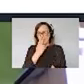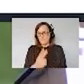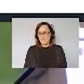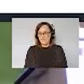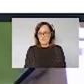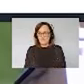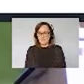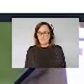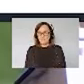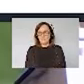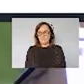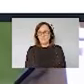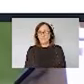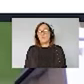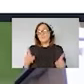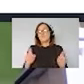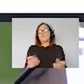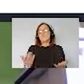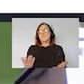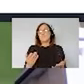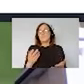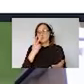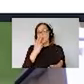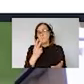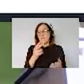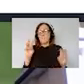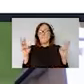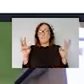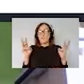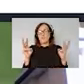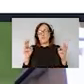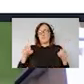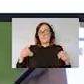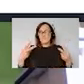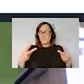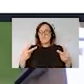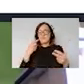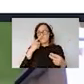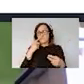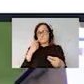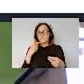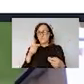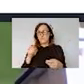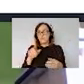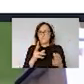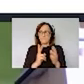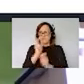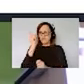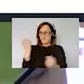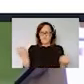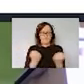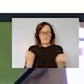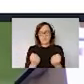że to w tej chwili widać. No i cóż, drodzy Państwo, zobaczmy. Warsztaty, webinary, to jakby tutaj bierze górę tak naprawdę,